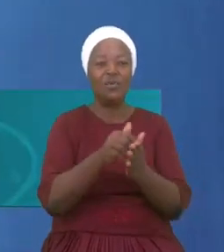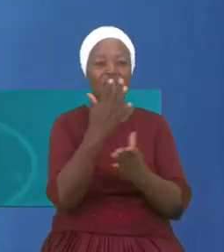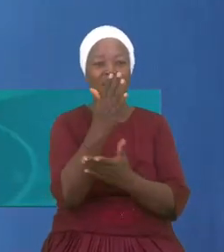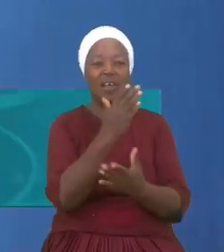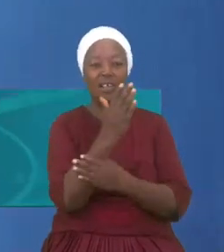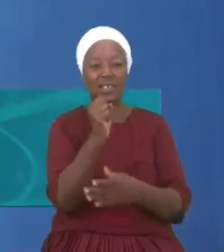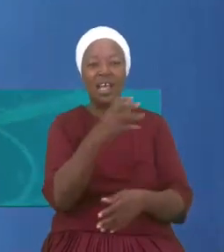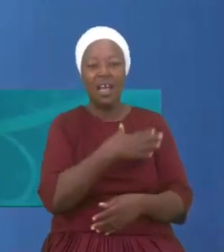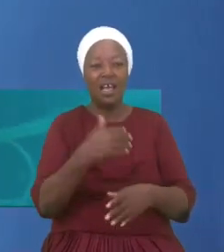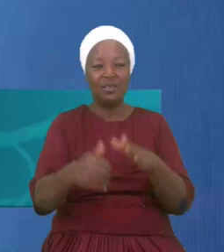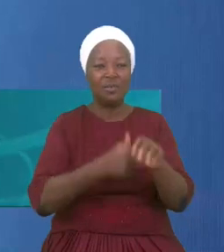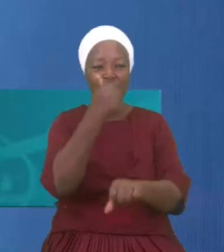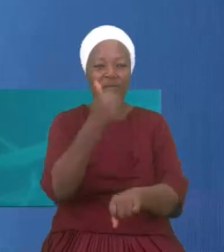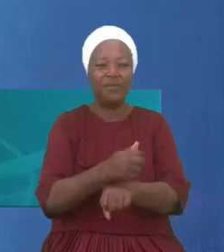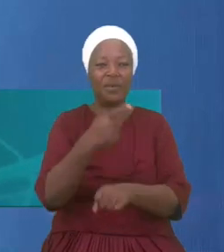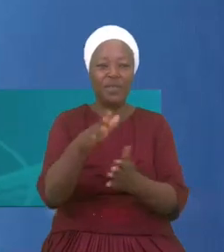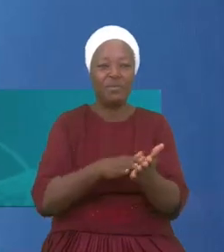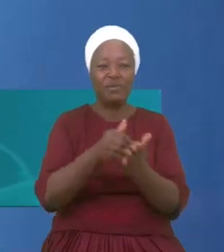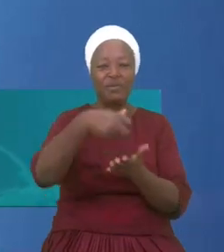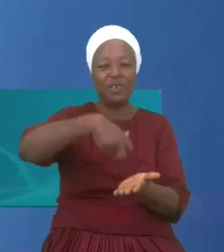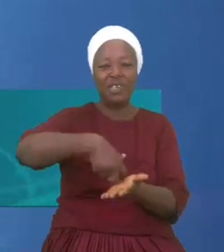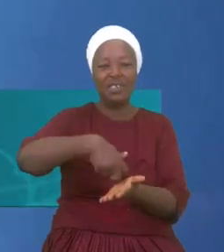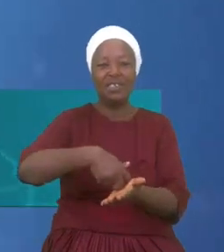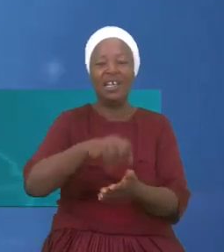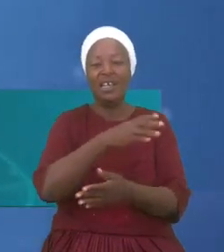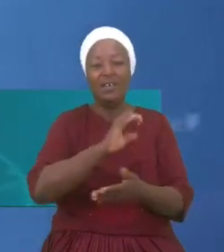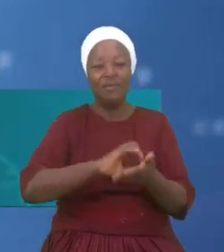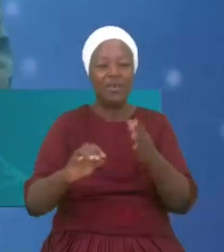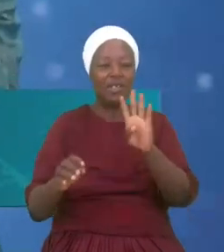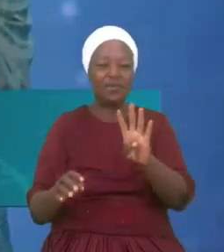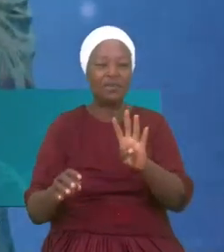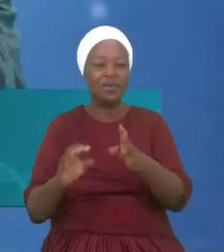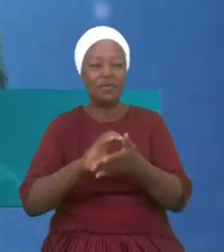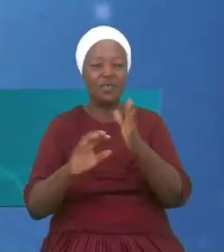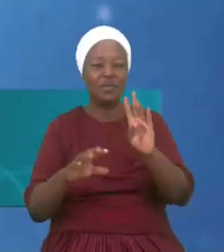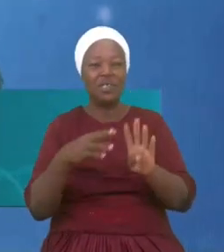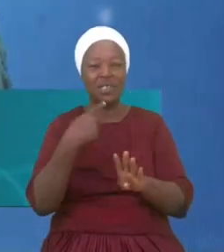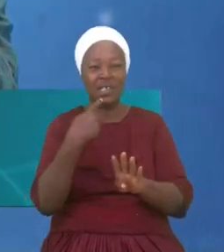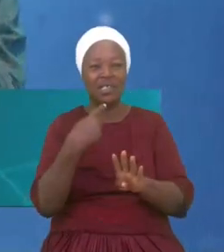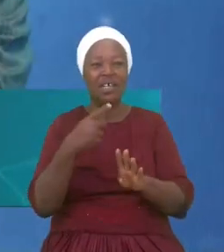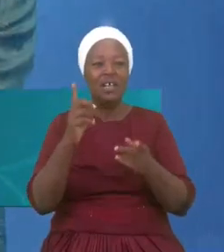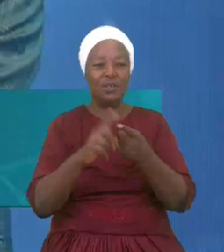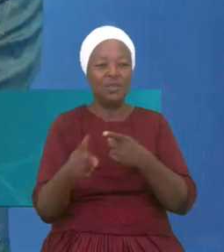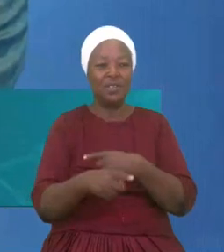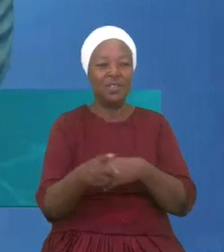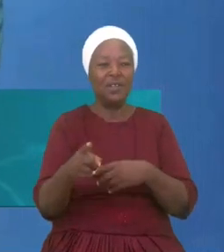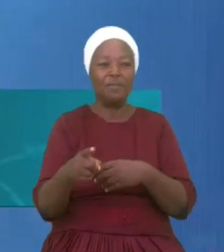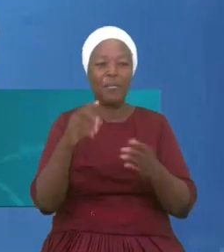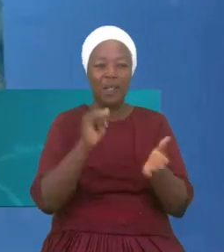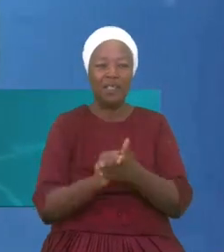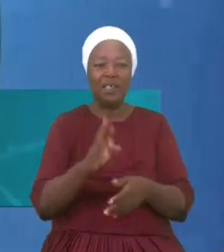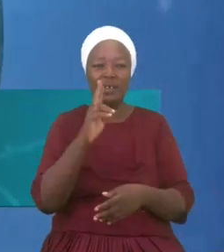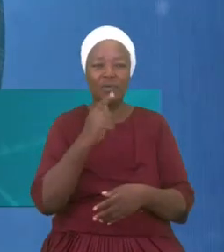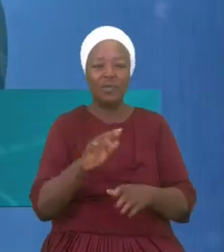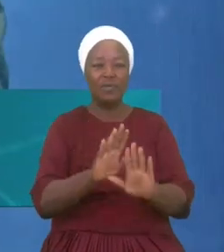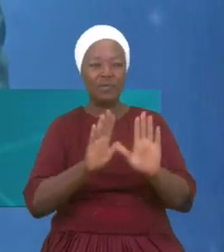verset 3 dit fortifier les mains languissante et affaiblissez les genoux qui chancellent